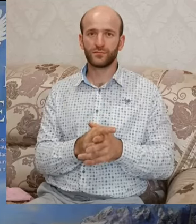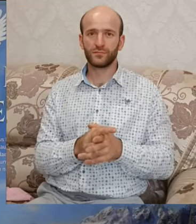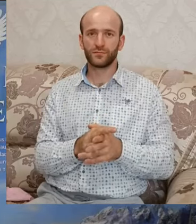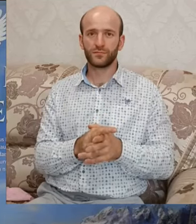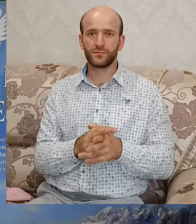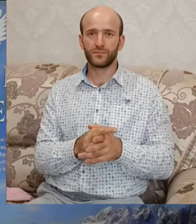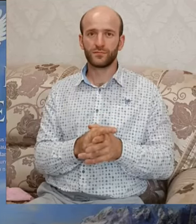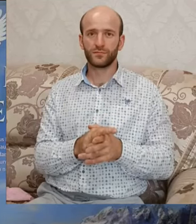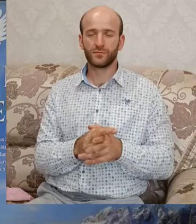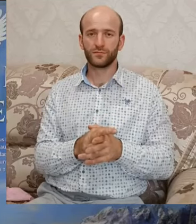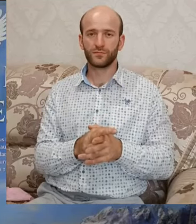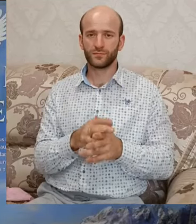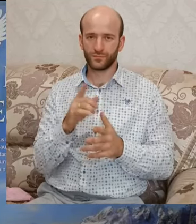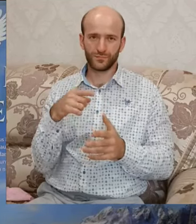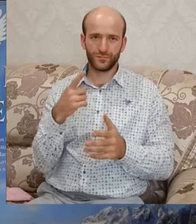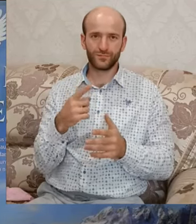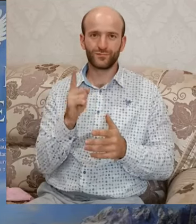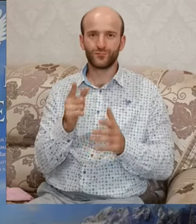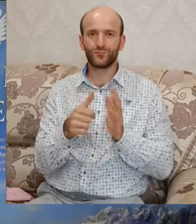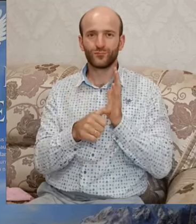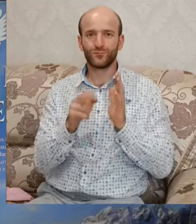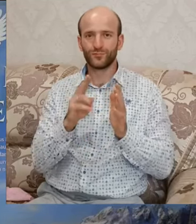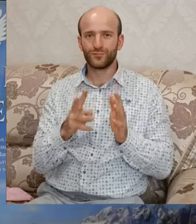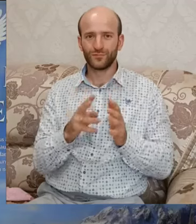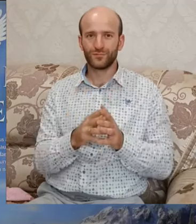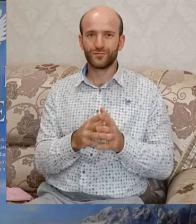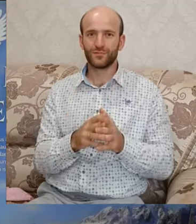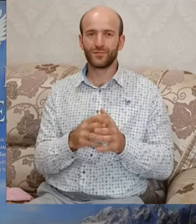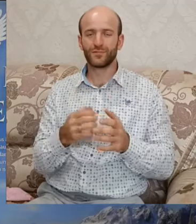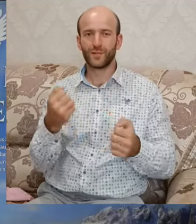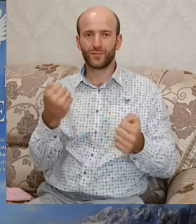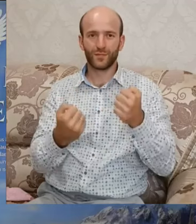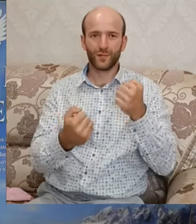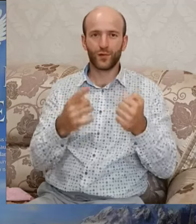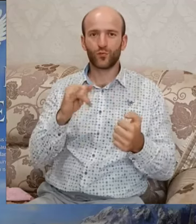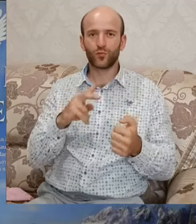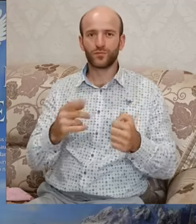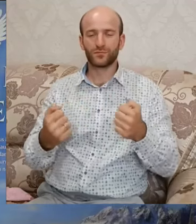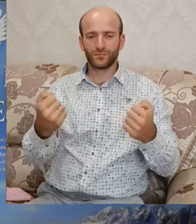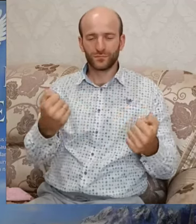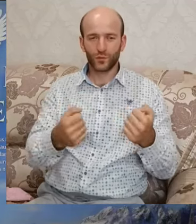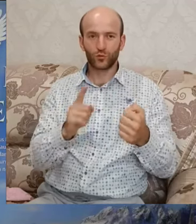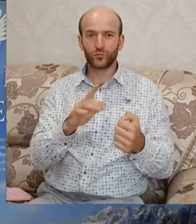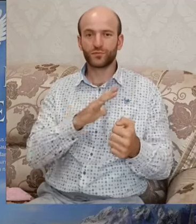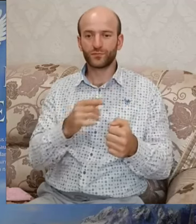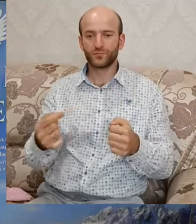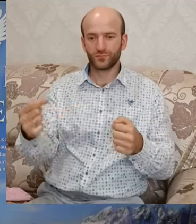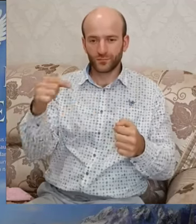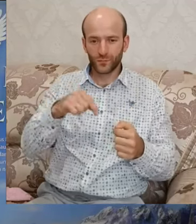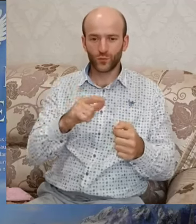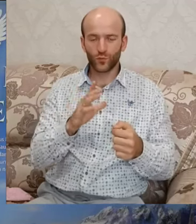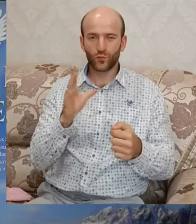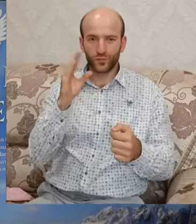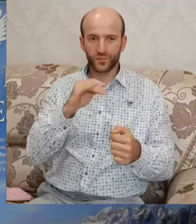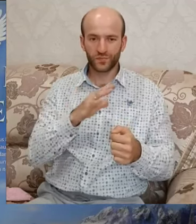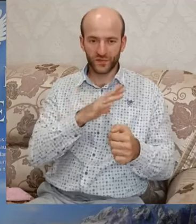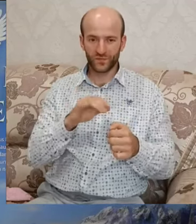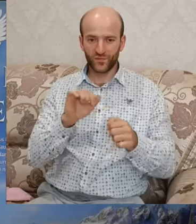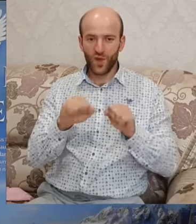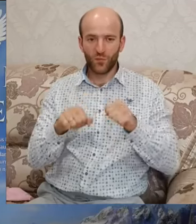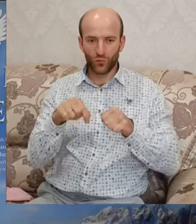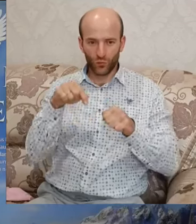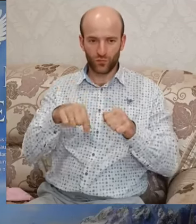1600 километров. 1600 километров. Vairavo, vaira. Рулили. Kad būti čia. Чтобы быть здесь. Tai yra tikėjimas.